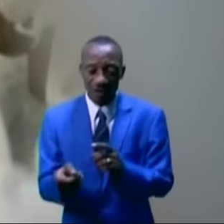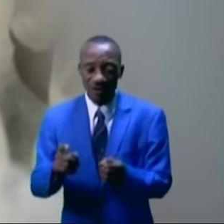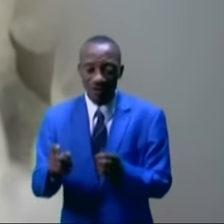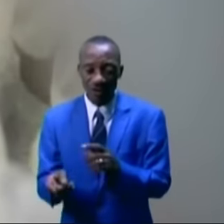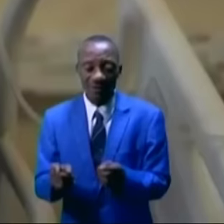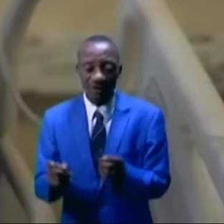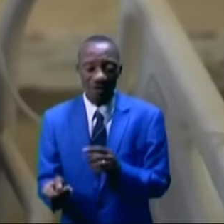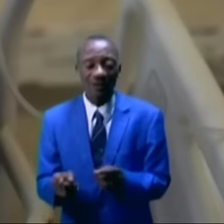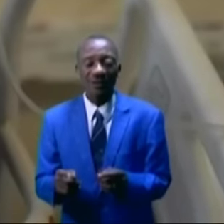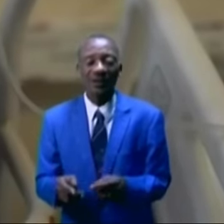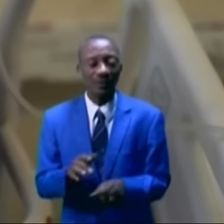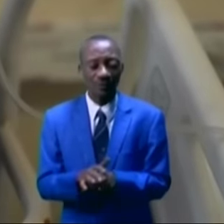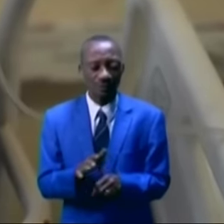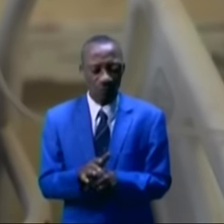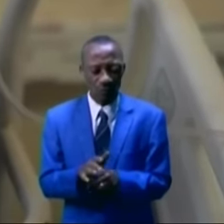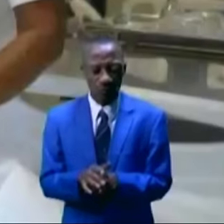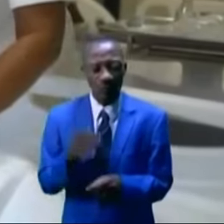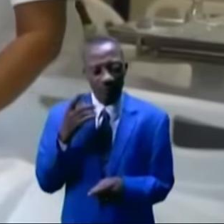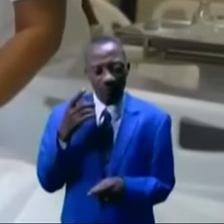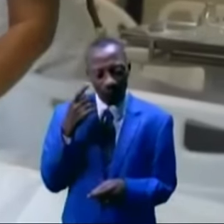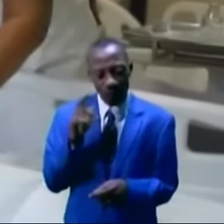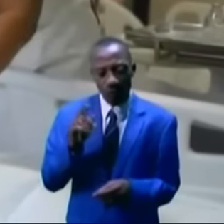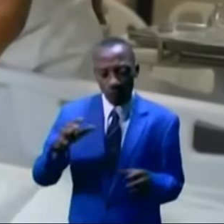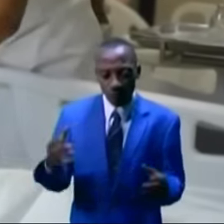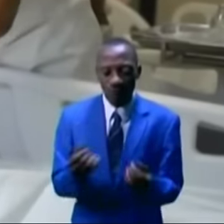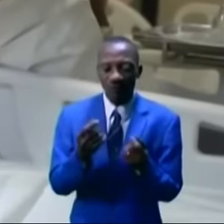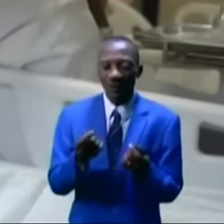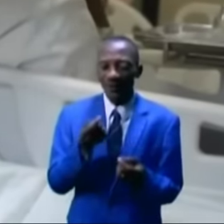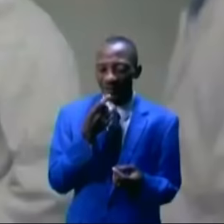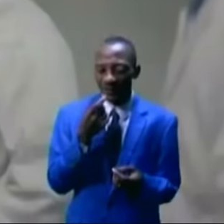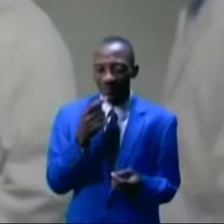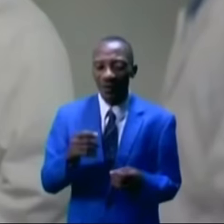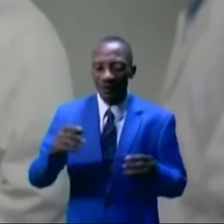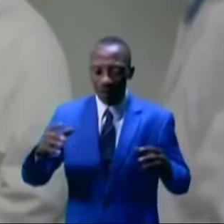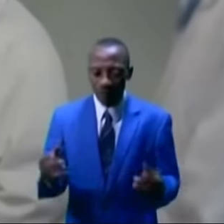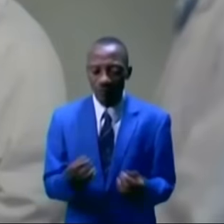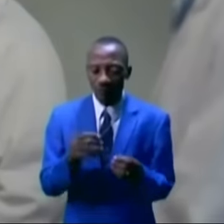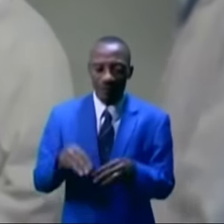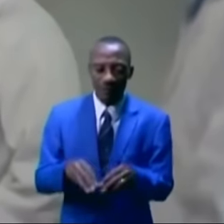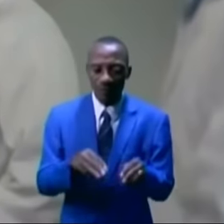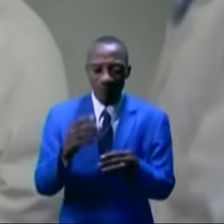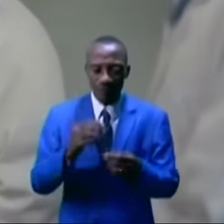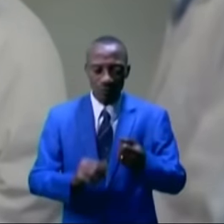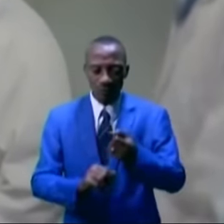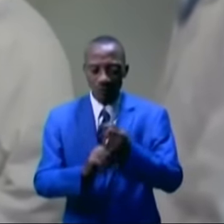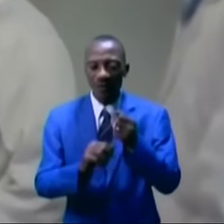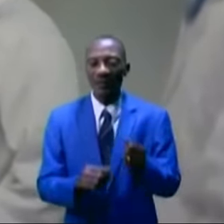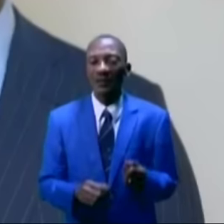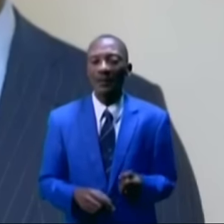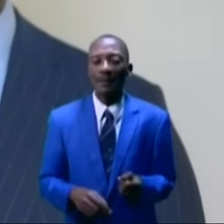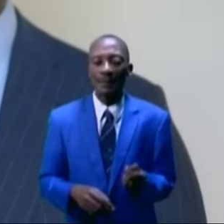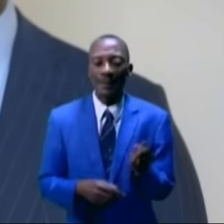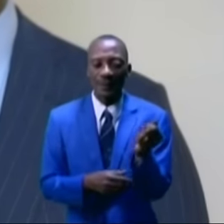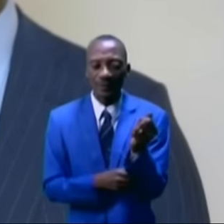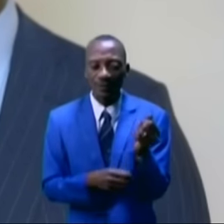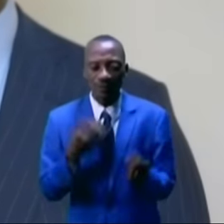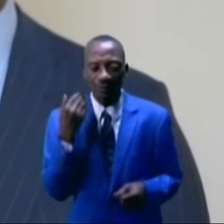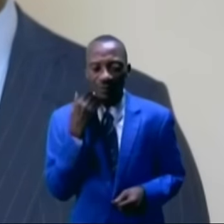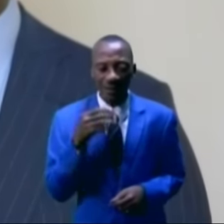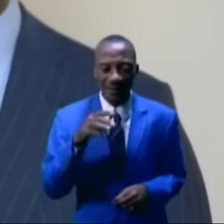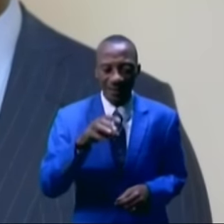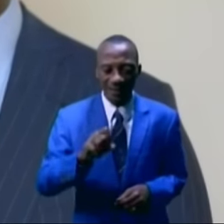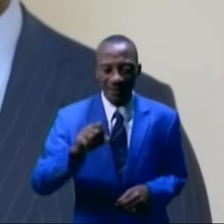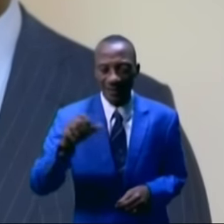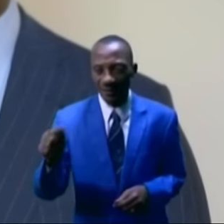Nyakeru Tshisekedi a voulu s'assurer du bon fonctionnement de l'hôpital. C'est pour cette catégorie de la population, c'est-à-dire les mêmes,